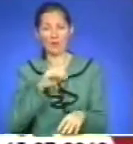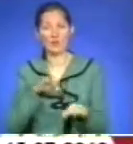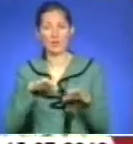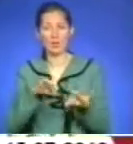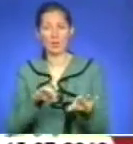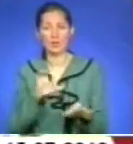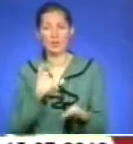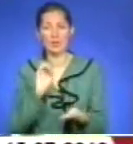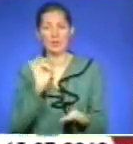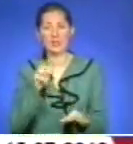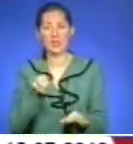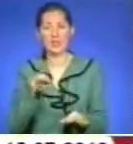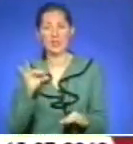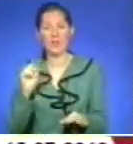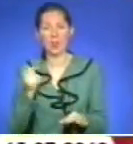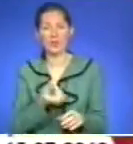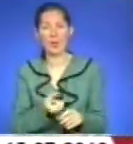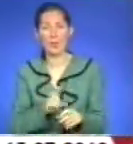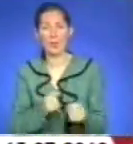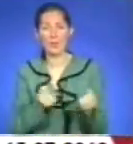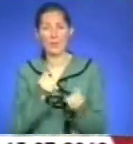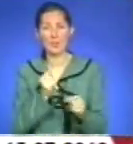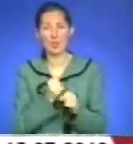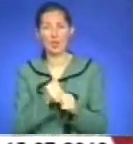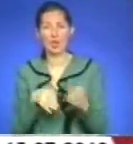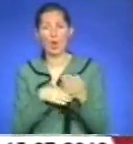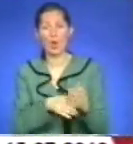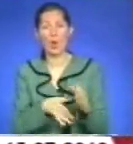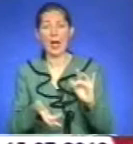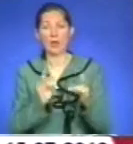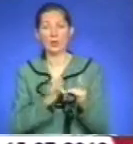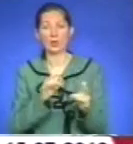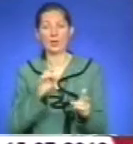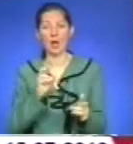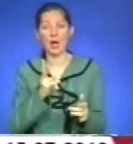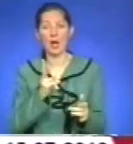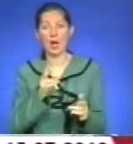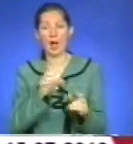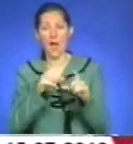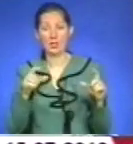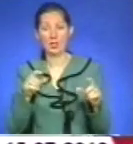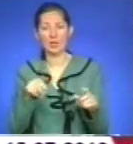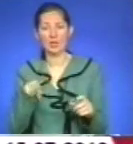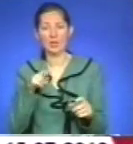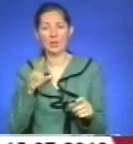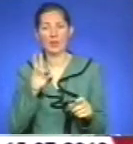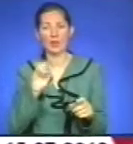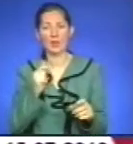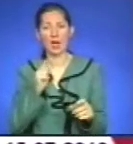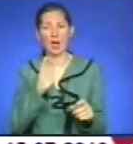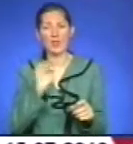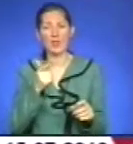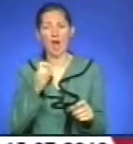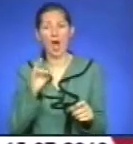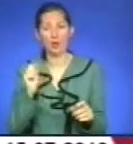сертифікований. Більшість водіїв працюють за допомогою електронної картки, GPS-навігаторів, яка дозволяє стежити за просуванням авто.